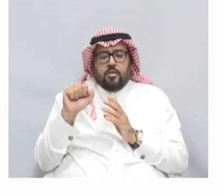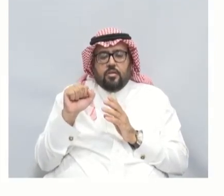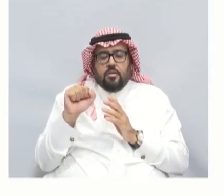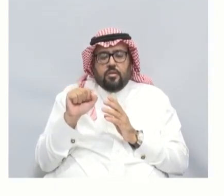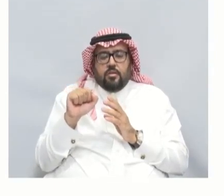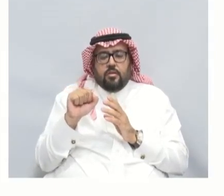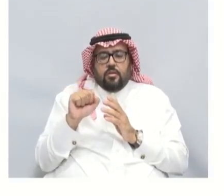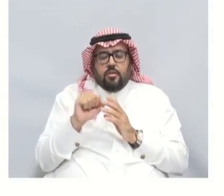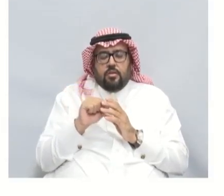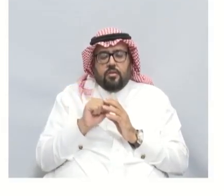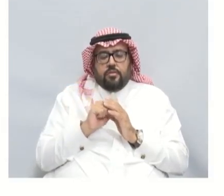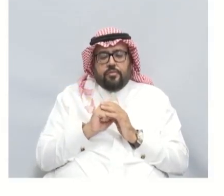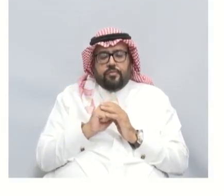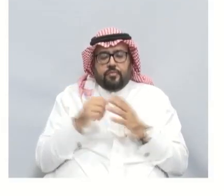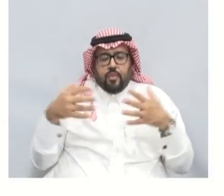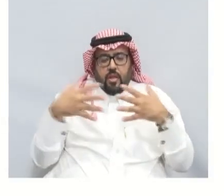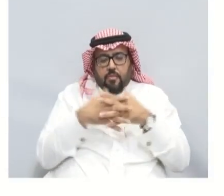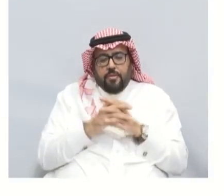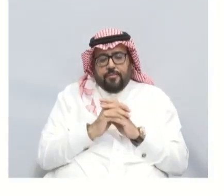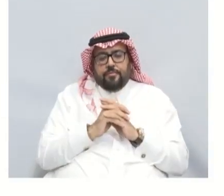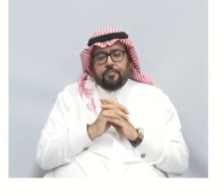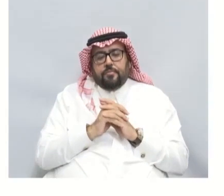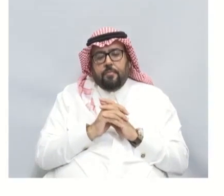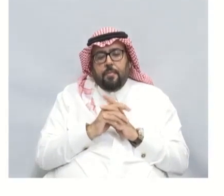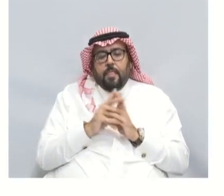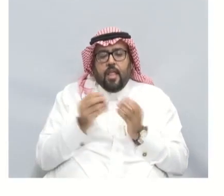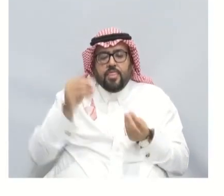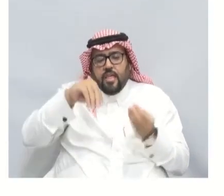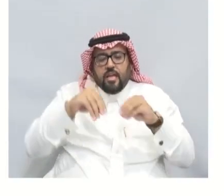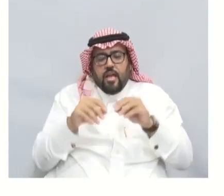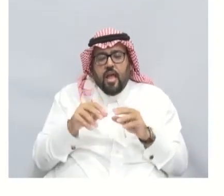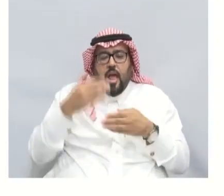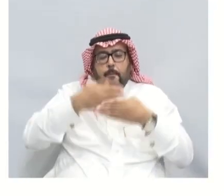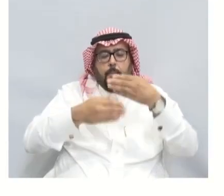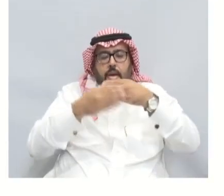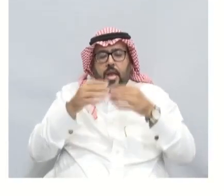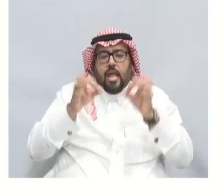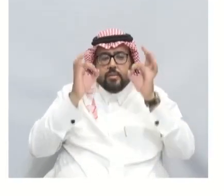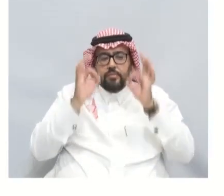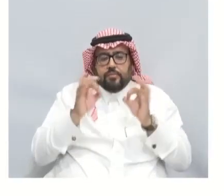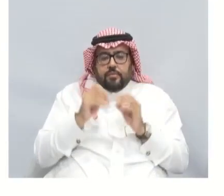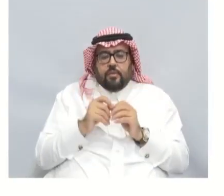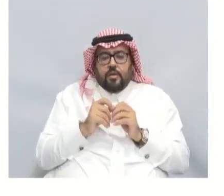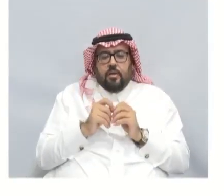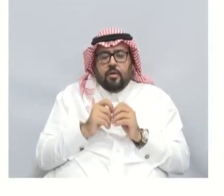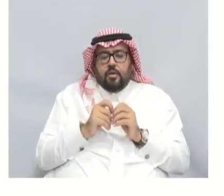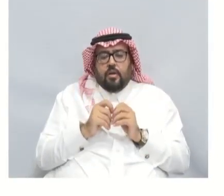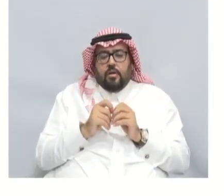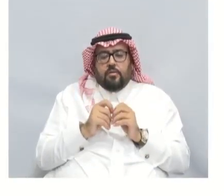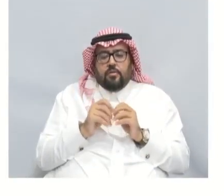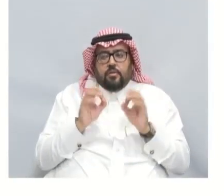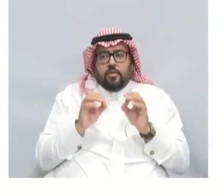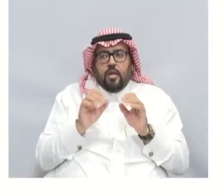صاد، لأن صاد ارتباط بالبراكين. تقنيات المباني الآمنة، تقنيات